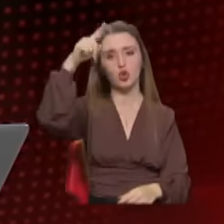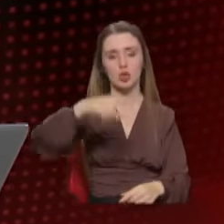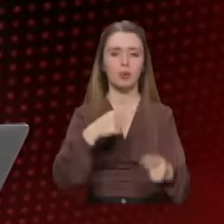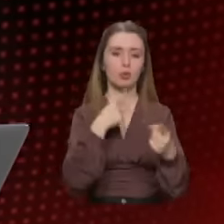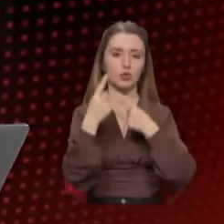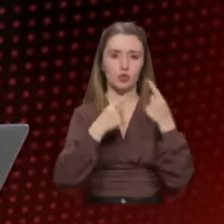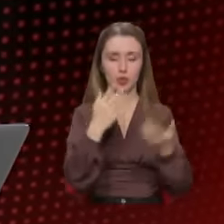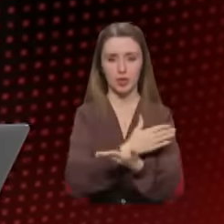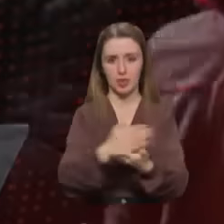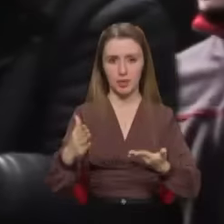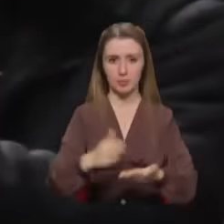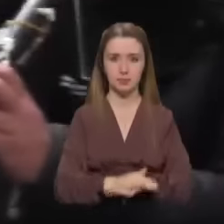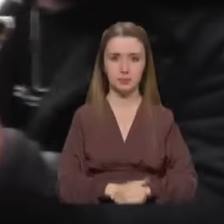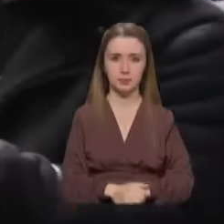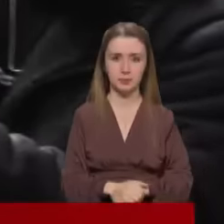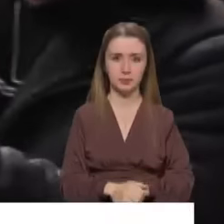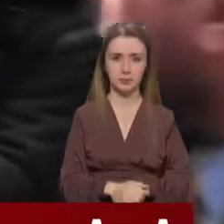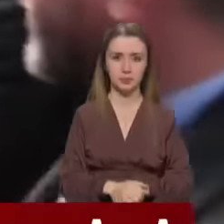etti.